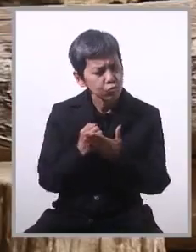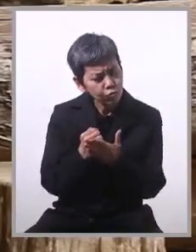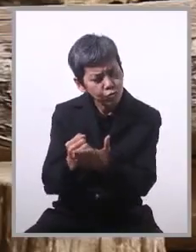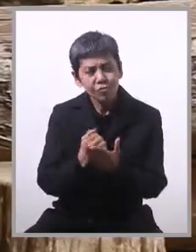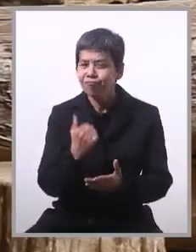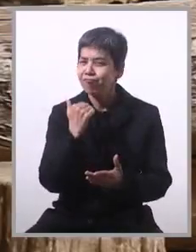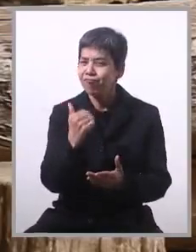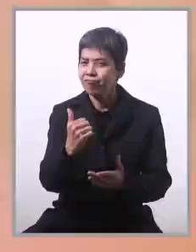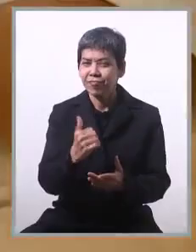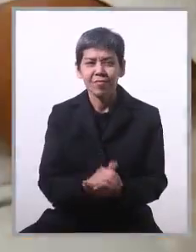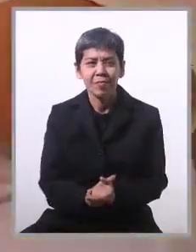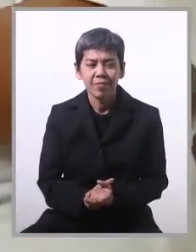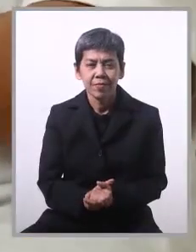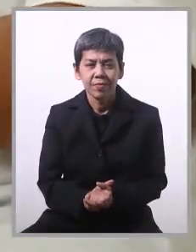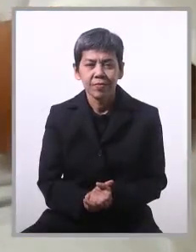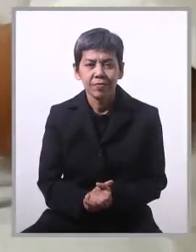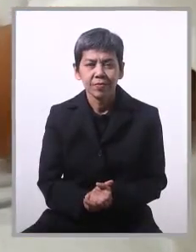ยนะ